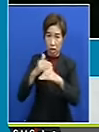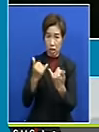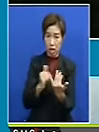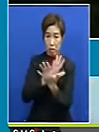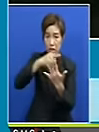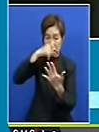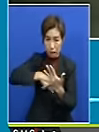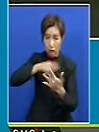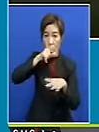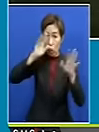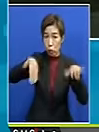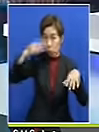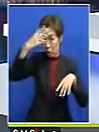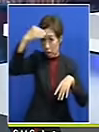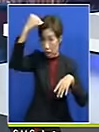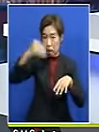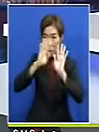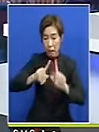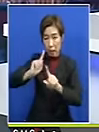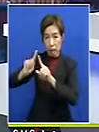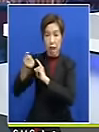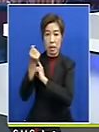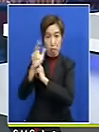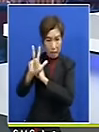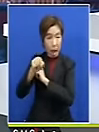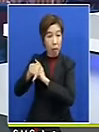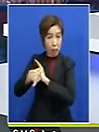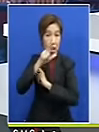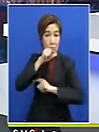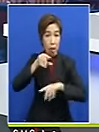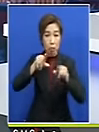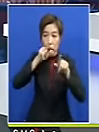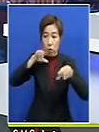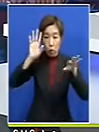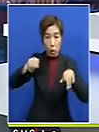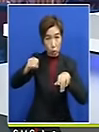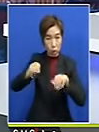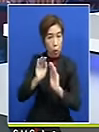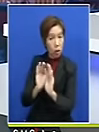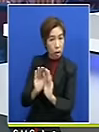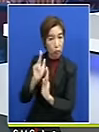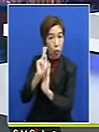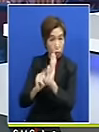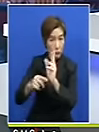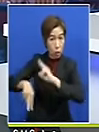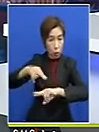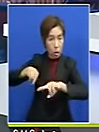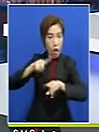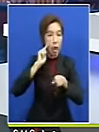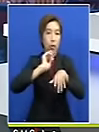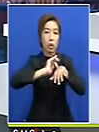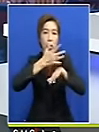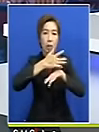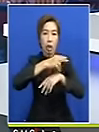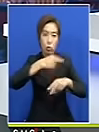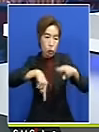ามีนกเงือกอยู่13ชนิดด้วยกันซึ่งนอกเหนือจากที่จะเป็นสัตว์สงวนแล้วยังมีความสำคัญกับการรักษาระบบนิเวศด้วยนะคะก็จะมีหน้